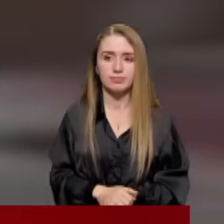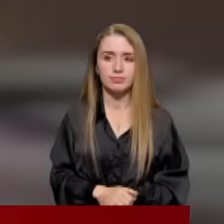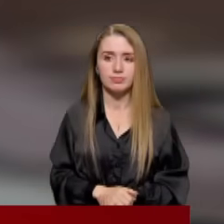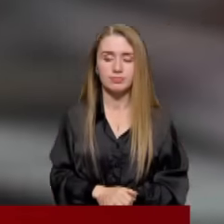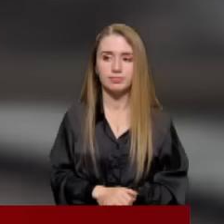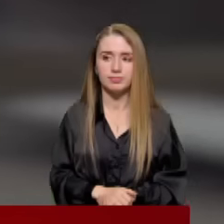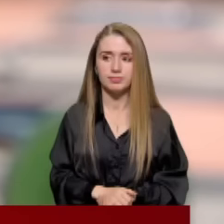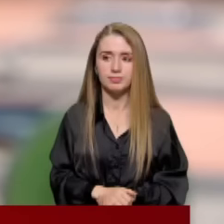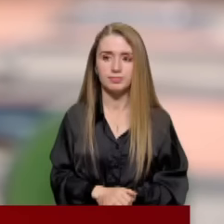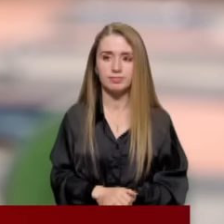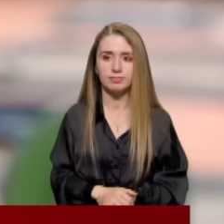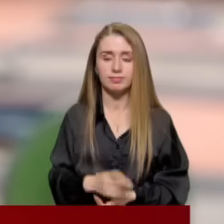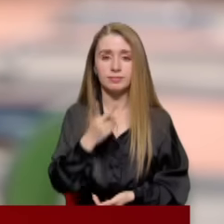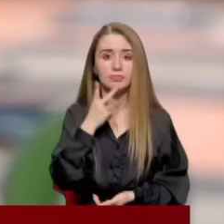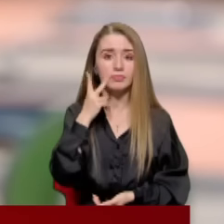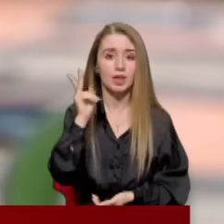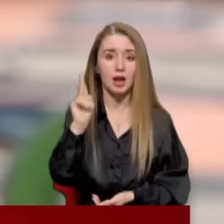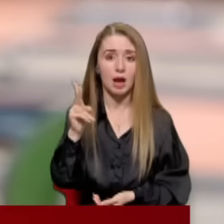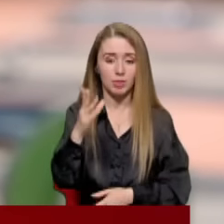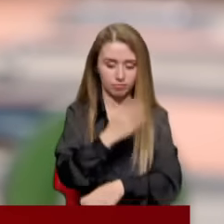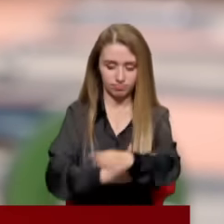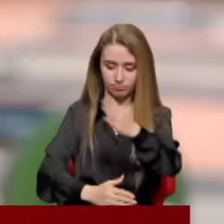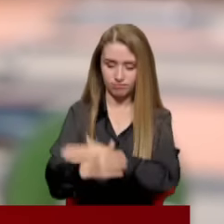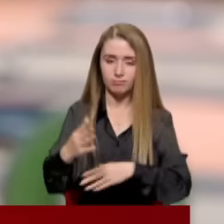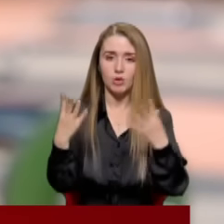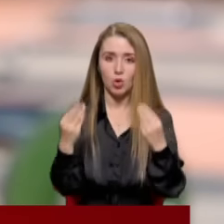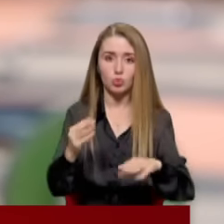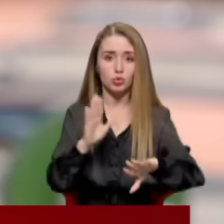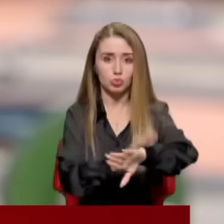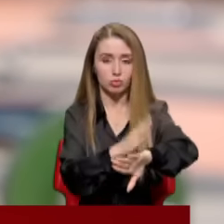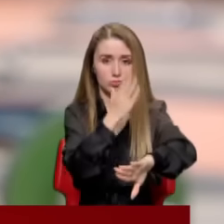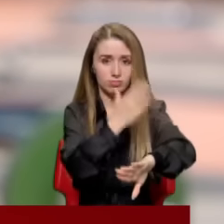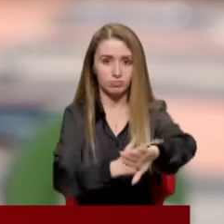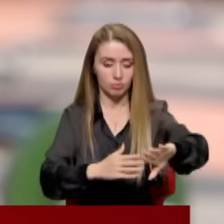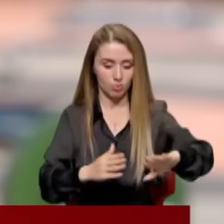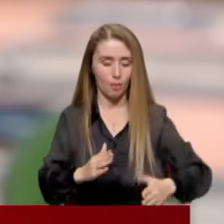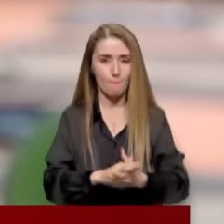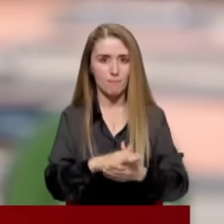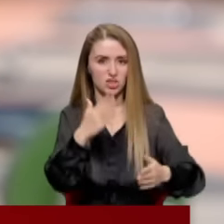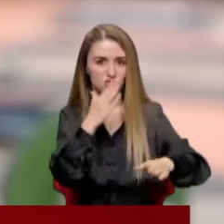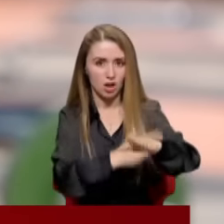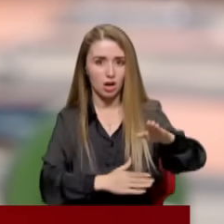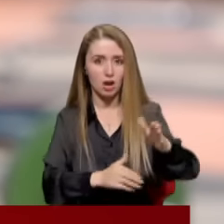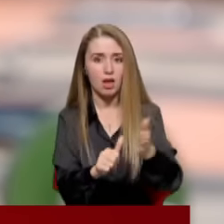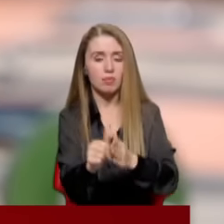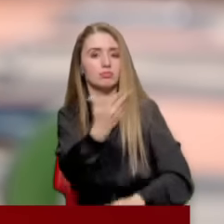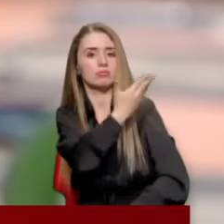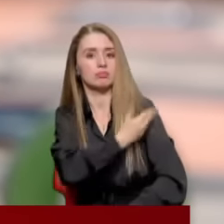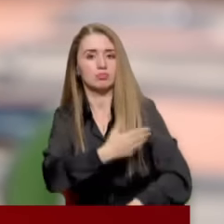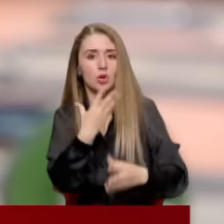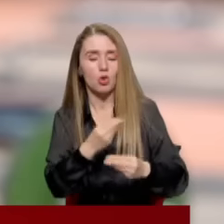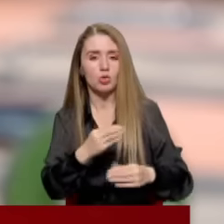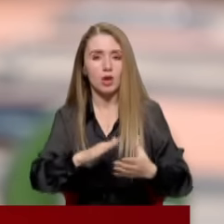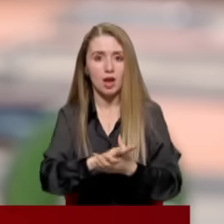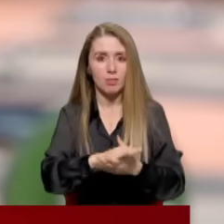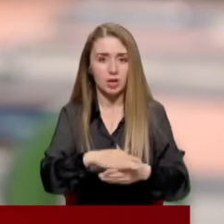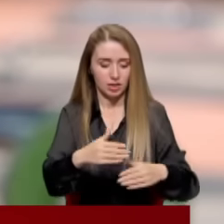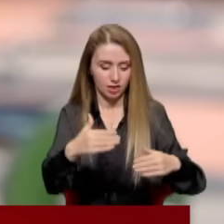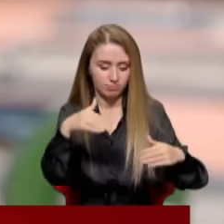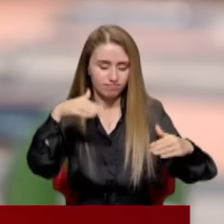yer yakıp çökük. Ablamın uzuv kayıpları oldu. Sol kol, sol bacak. Kolu tamamen omuzdan, bacak dizin